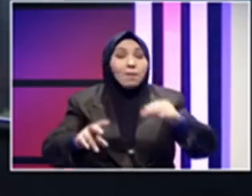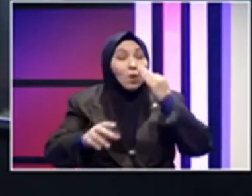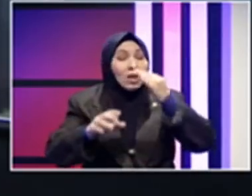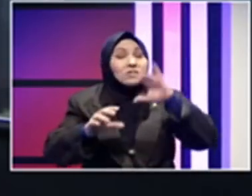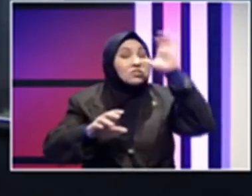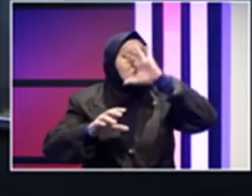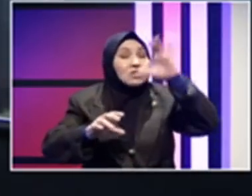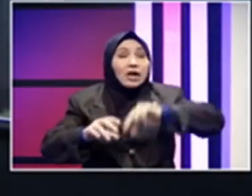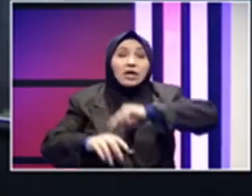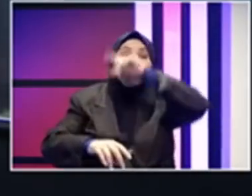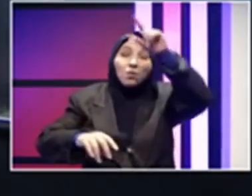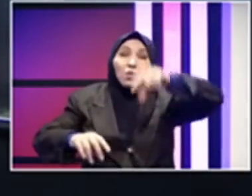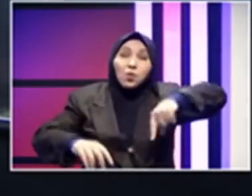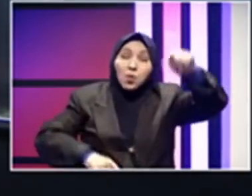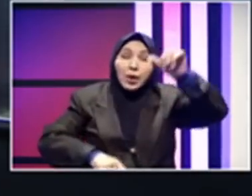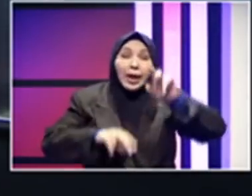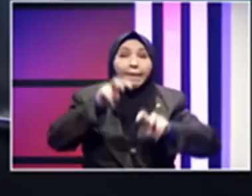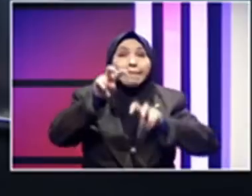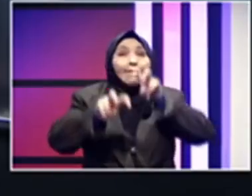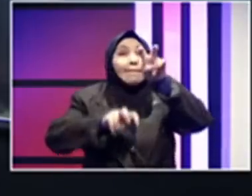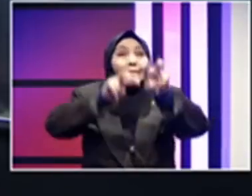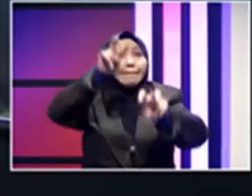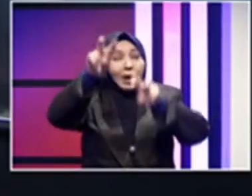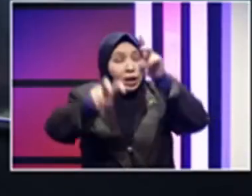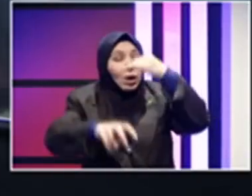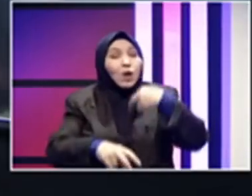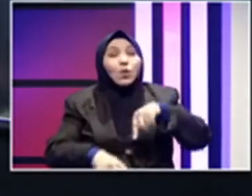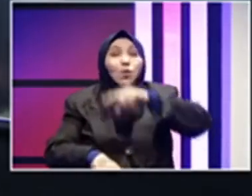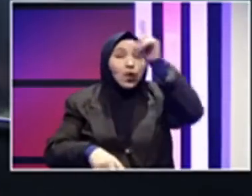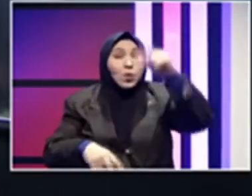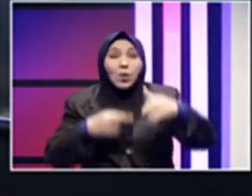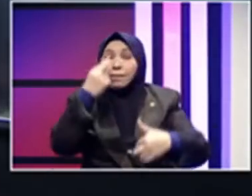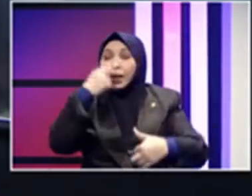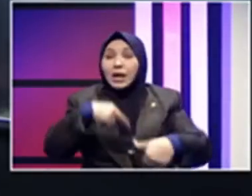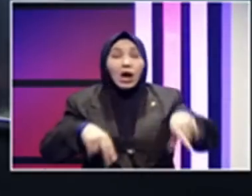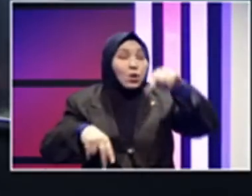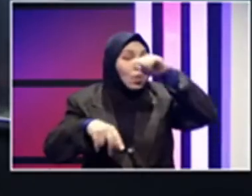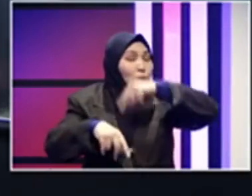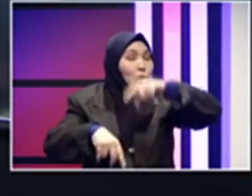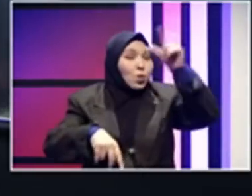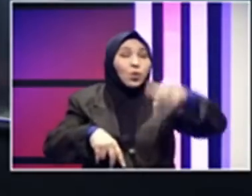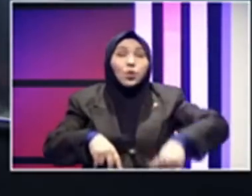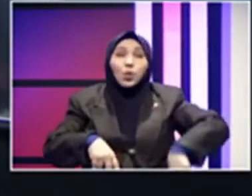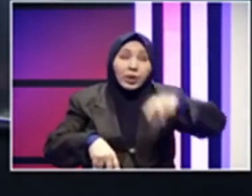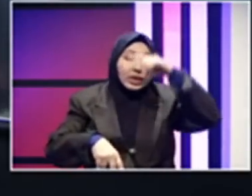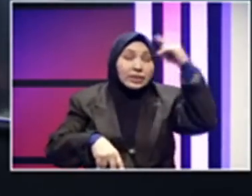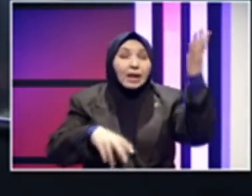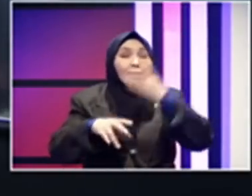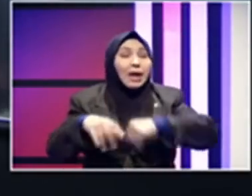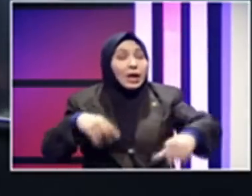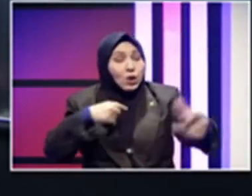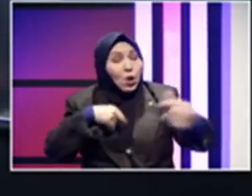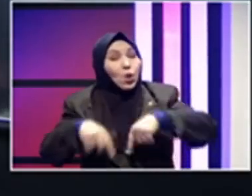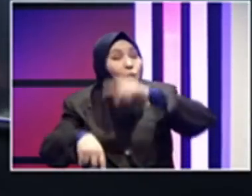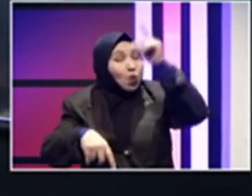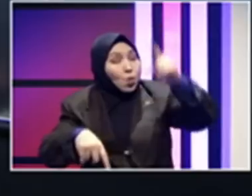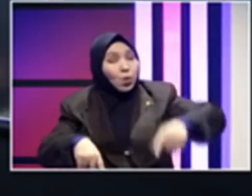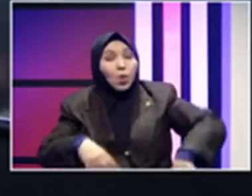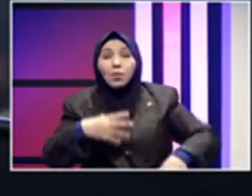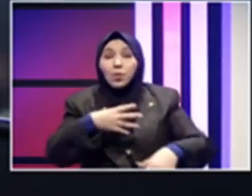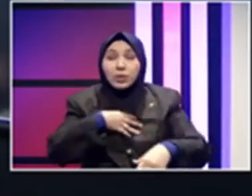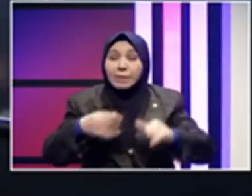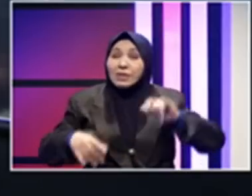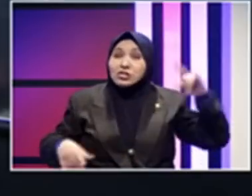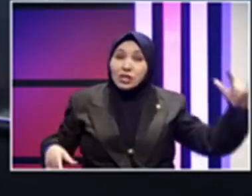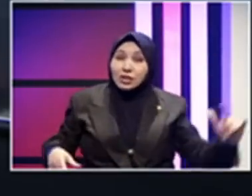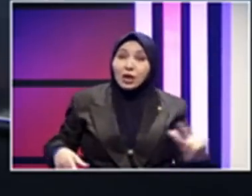jalan jauh sikit lah. Allah. Dia baru nampak gunung merah, gunung hitam dan gunung putih. Masya-Allah. Tu kena terbang sikitlah tu. Okey, baik.